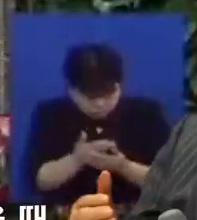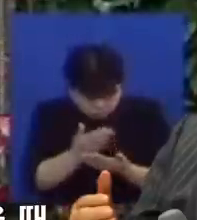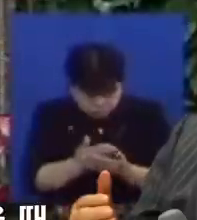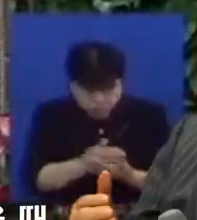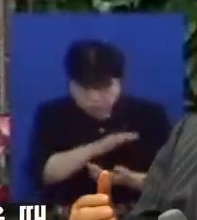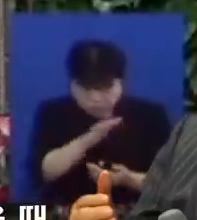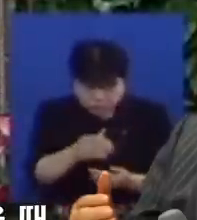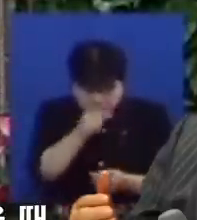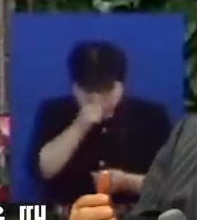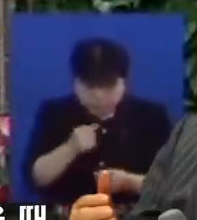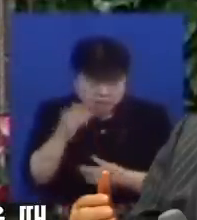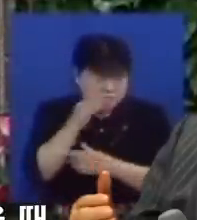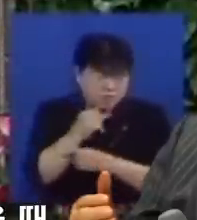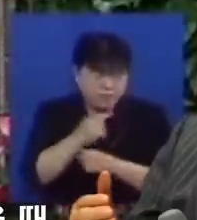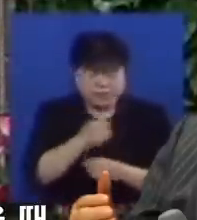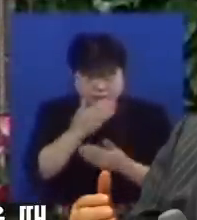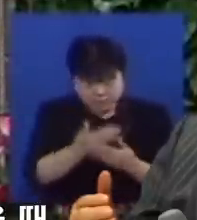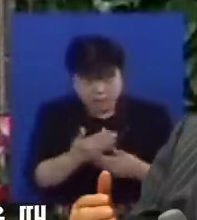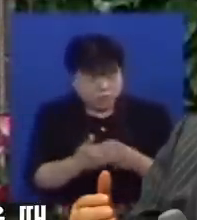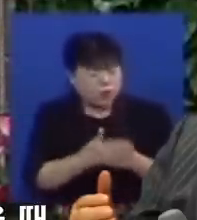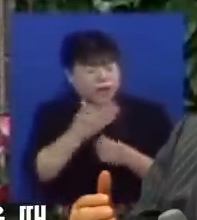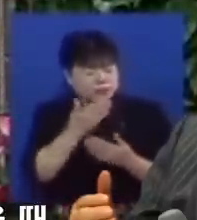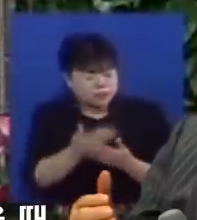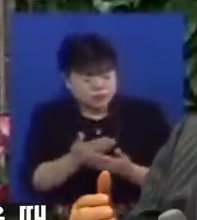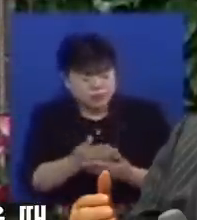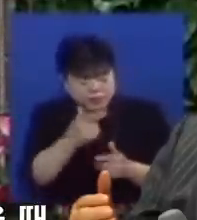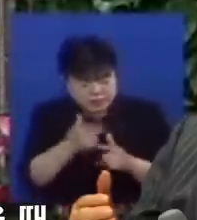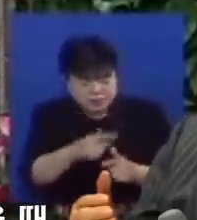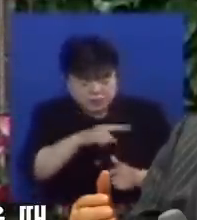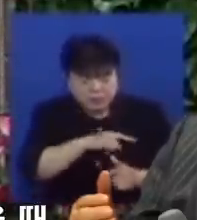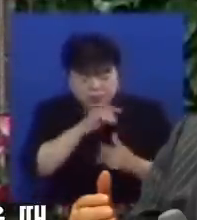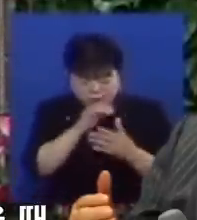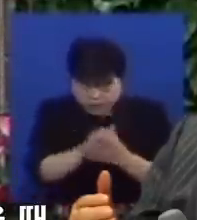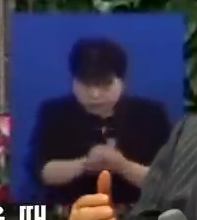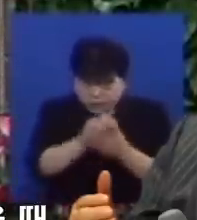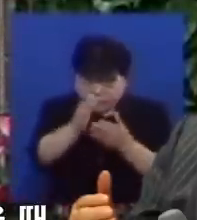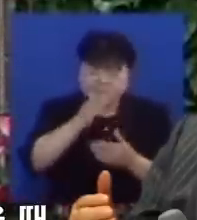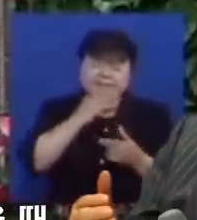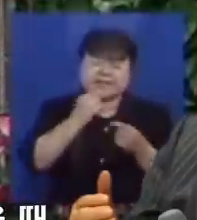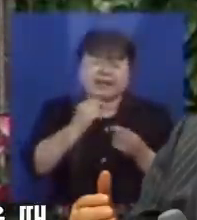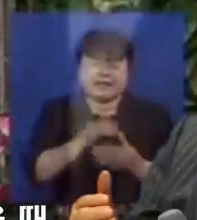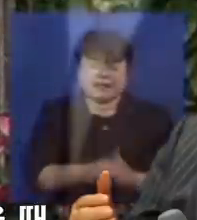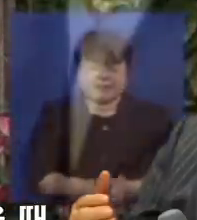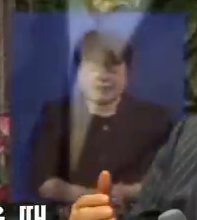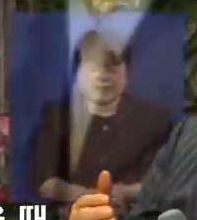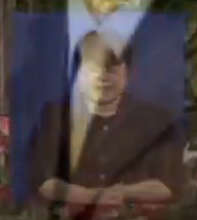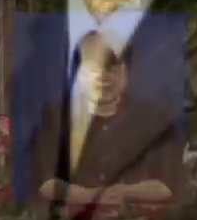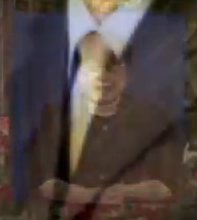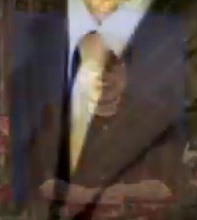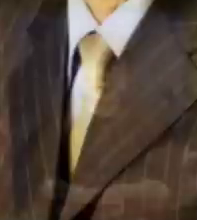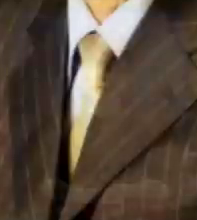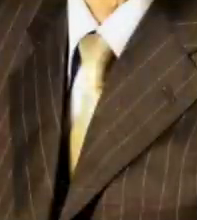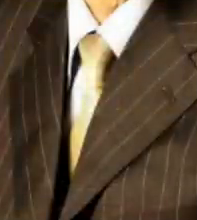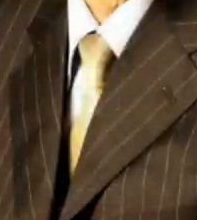우리가 좋은 열매 맺게 하여 주옵소서. 예수님 이름으로 기도드리옵나이다. 아멘.